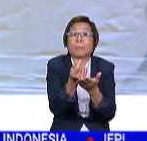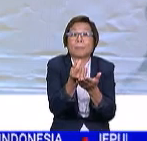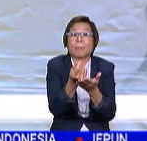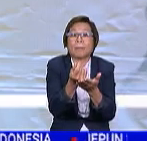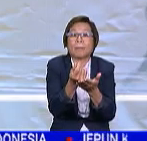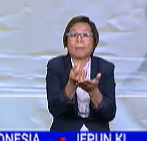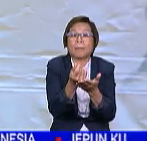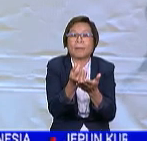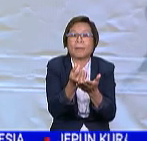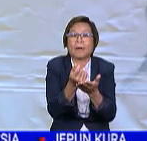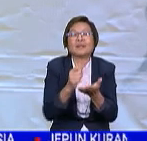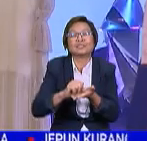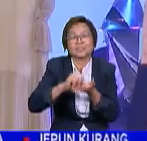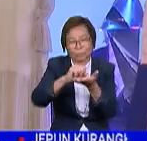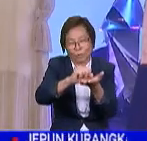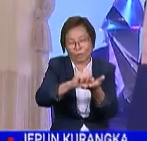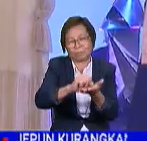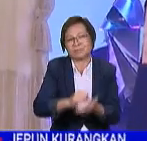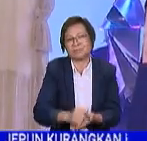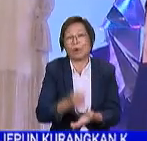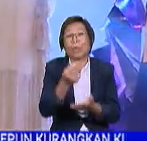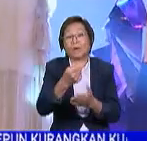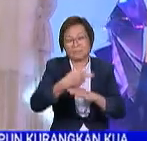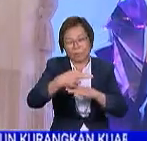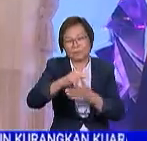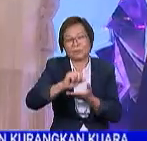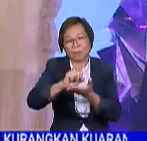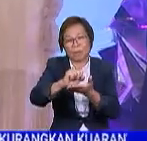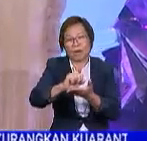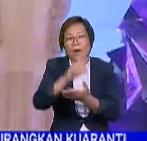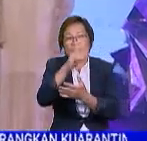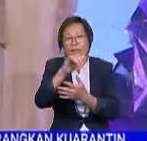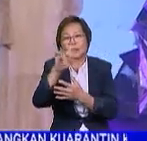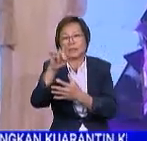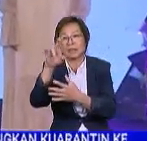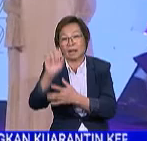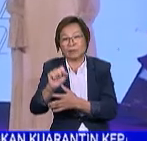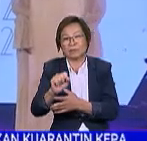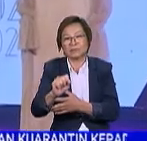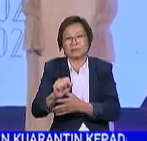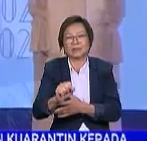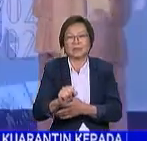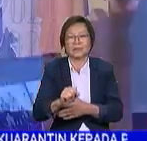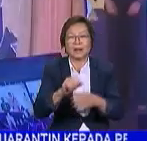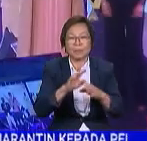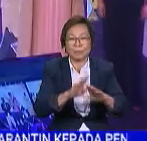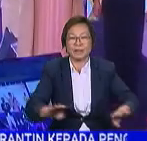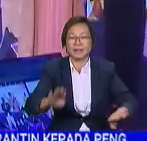subsidi. Firdaus Mokhtar, Berita RTM.